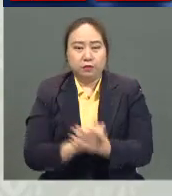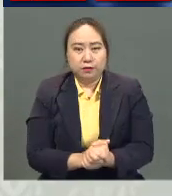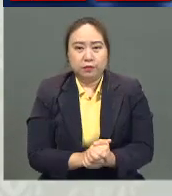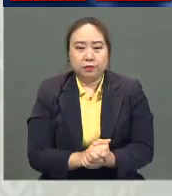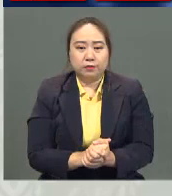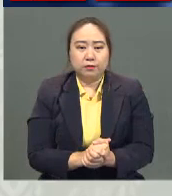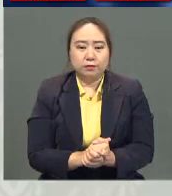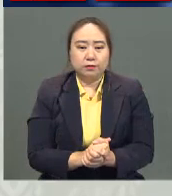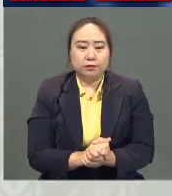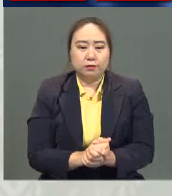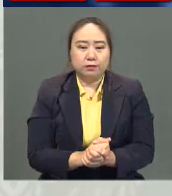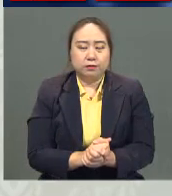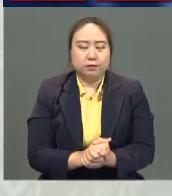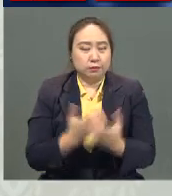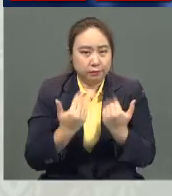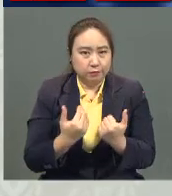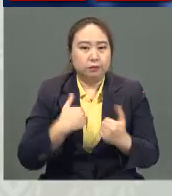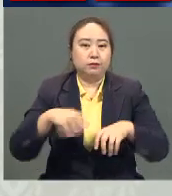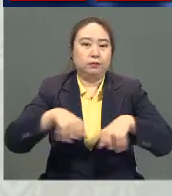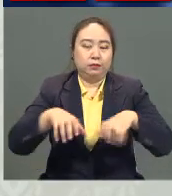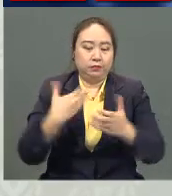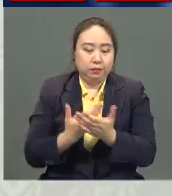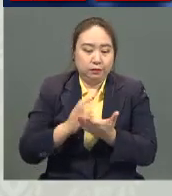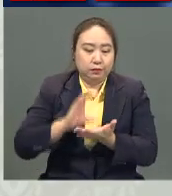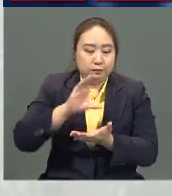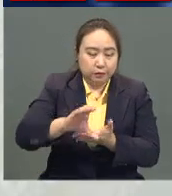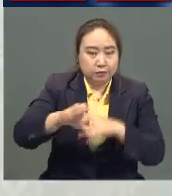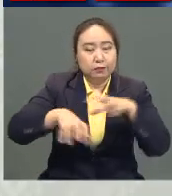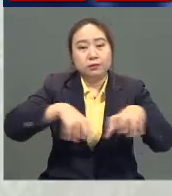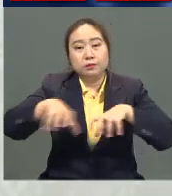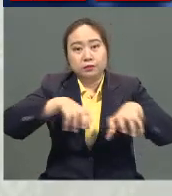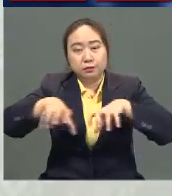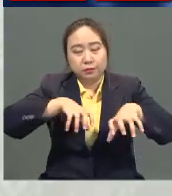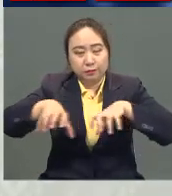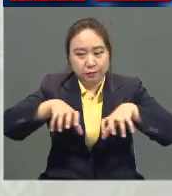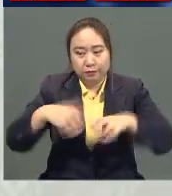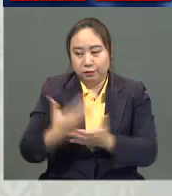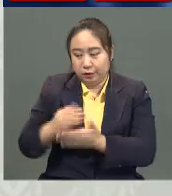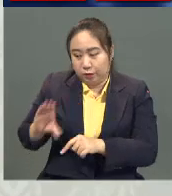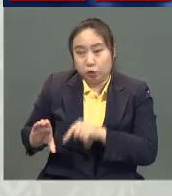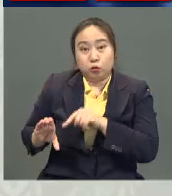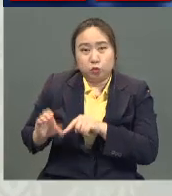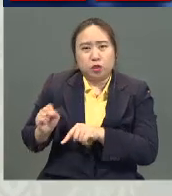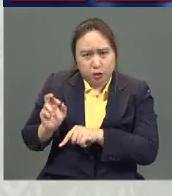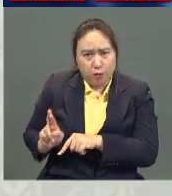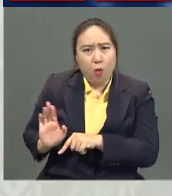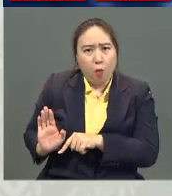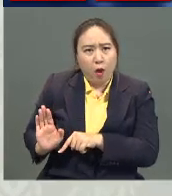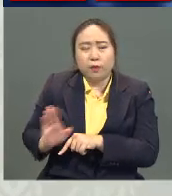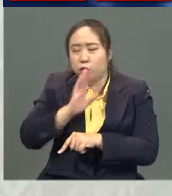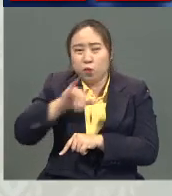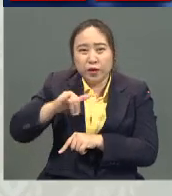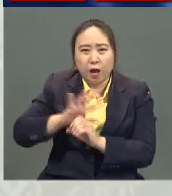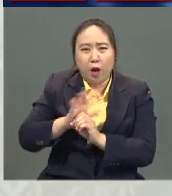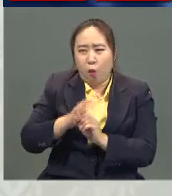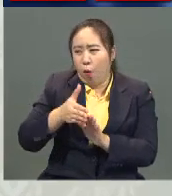ครับนะเราจะบริหารงบประมาณไปนะงบประมาณที่มีอยู่ก็ต้องสำรองไว้เหมือนกันนะถ้ามันยาวนานกว่านี้มันก็